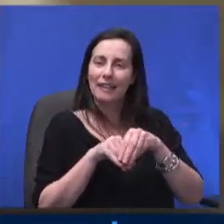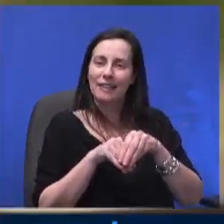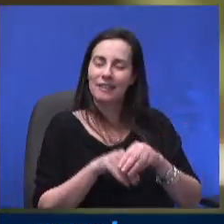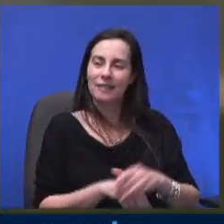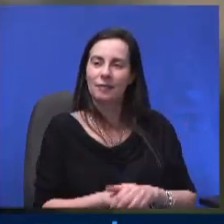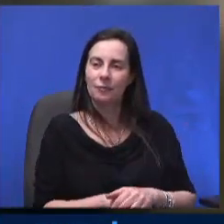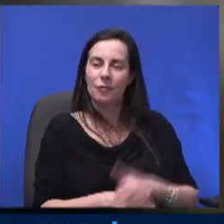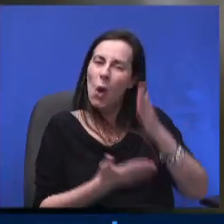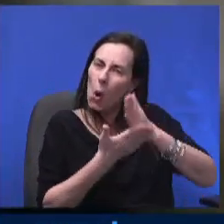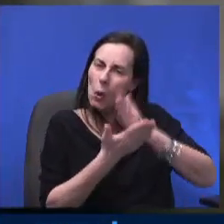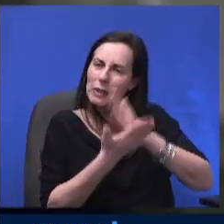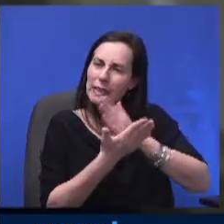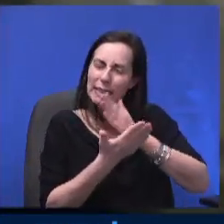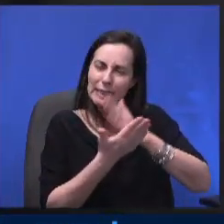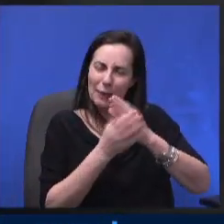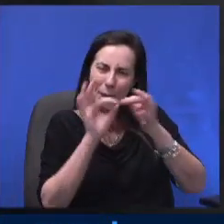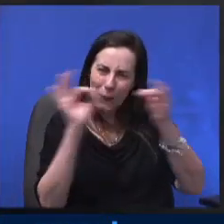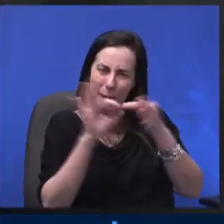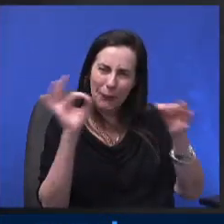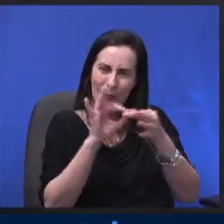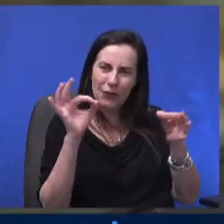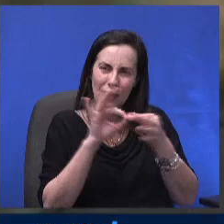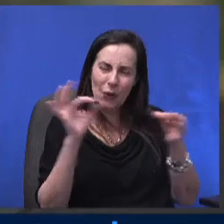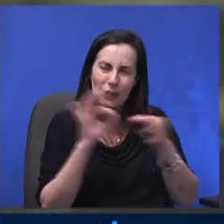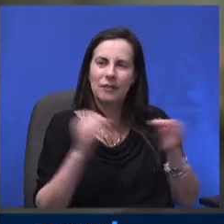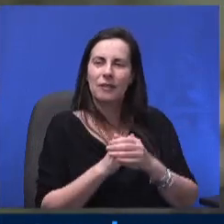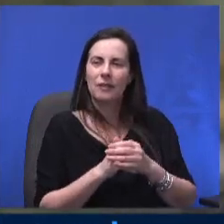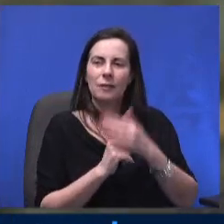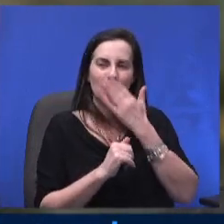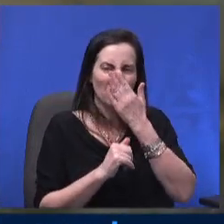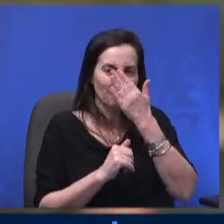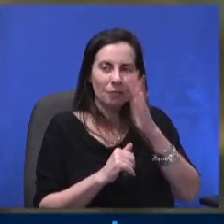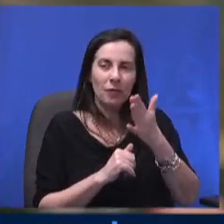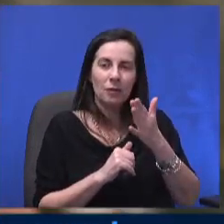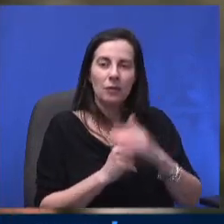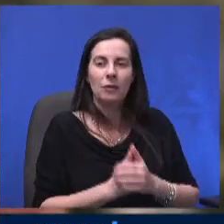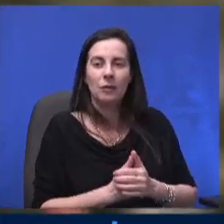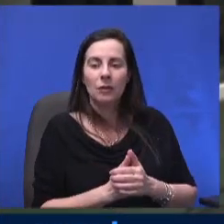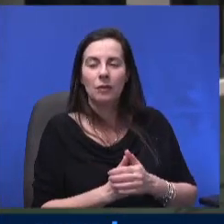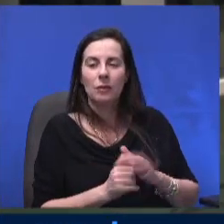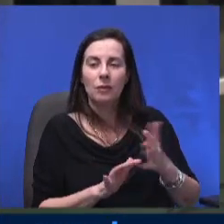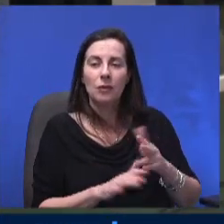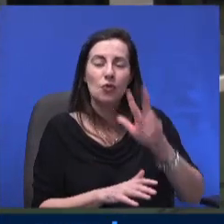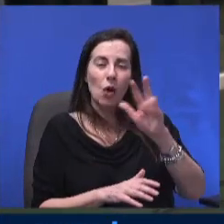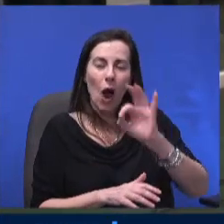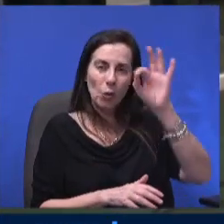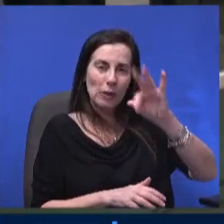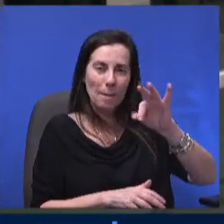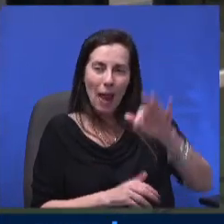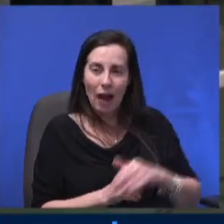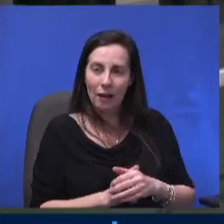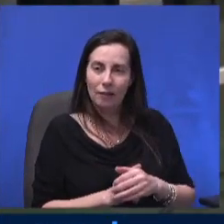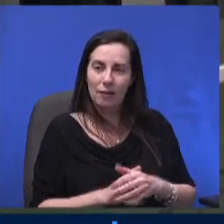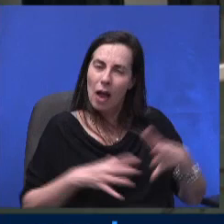את הכרוב לפרוסות דקות. אנחנו שמים משהו בין 1-3% מלח. ואני מערבב ולש את הכרוב.